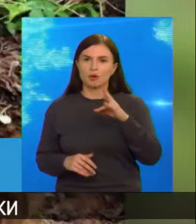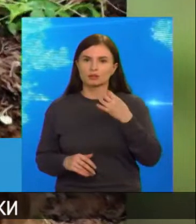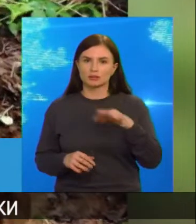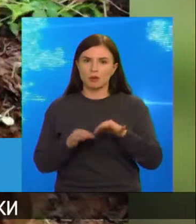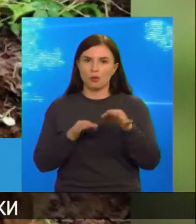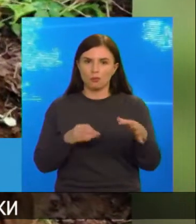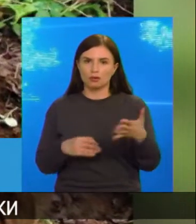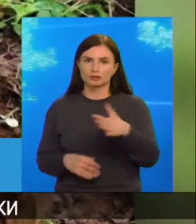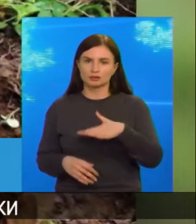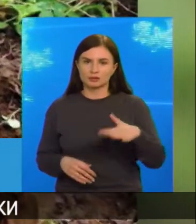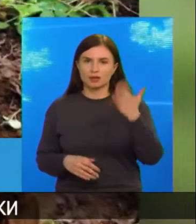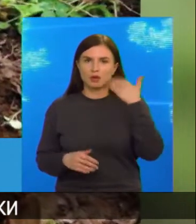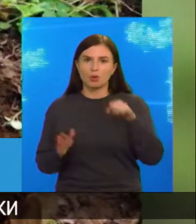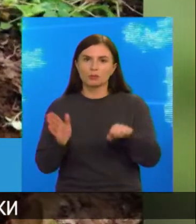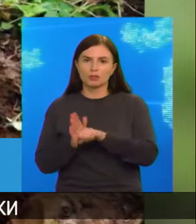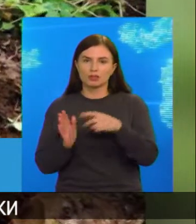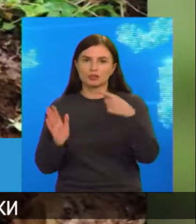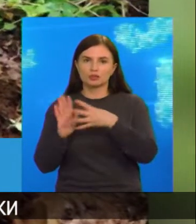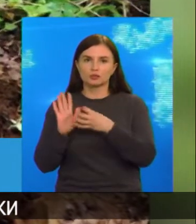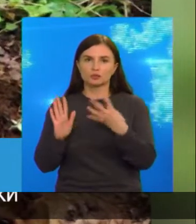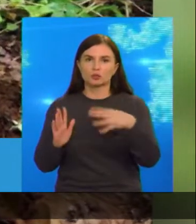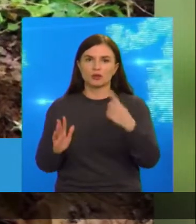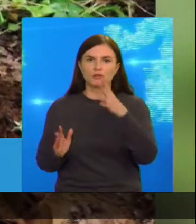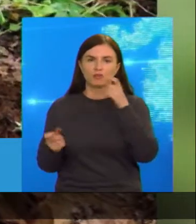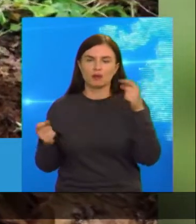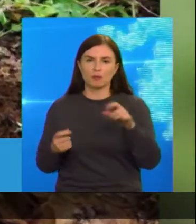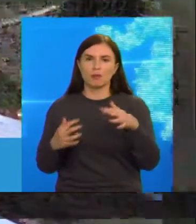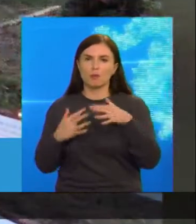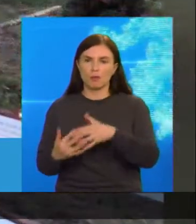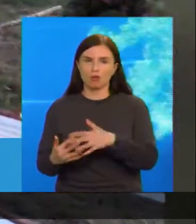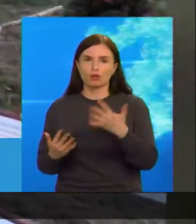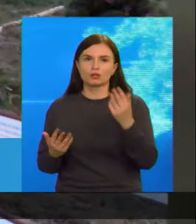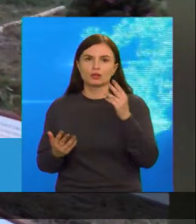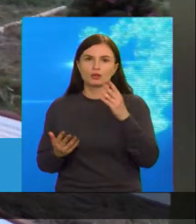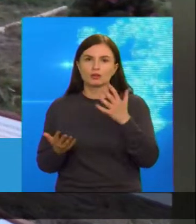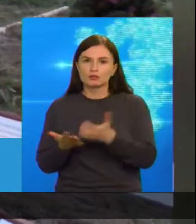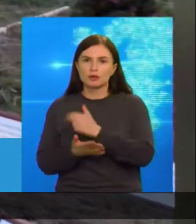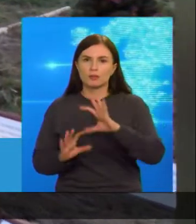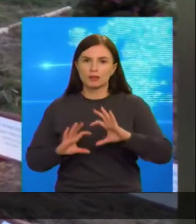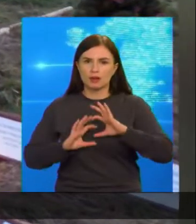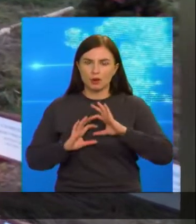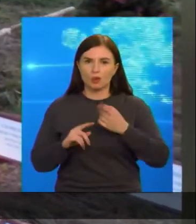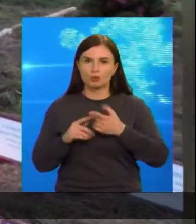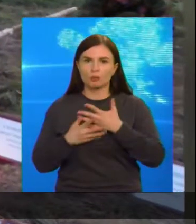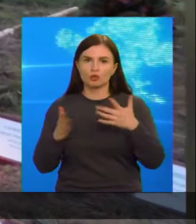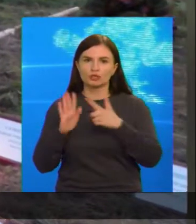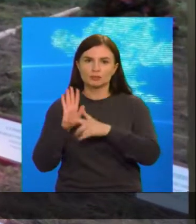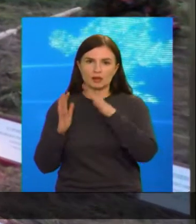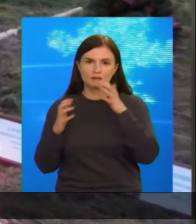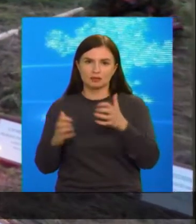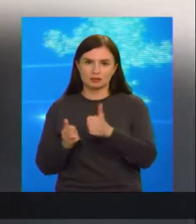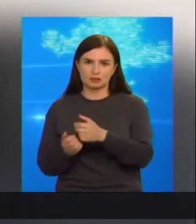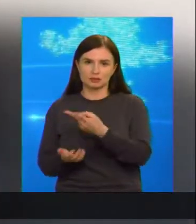убит в 1941 году во время боя. Понять, чьи останки, удалось по медальону, который больше 70 лет хранился при